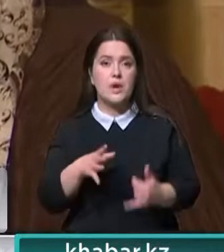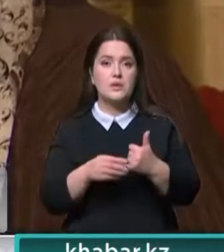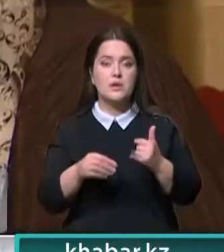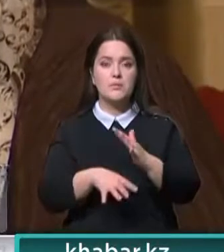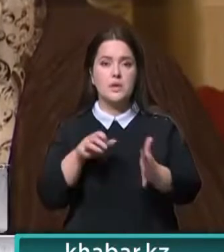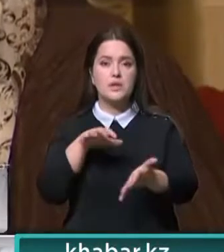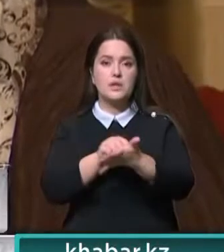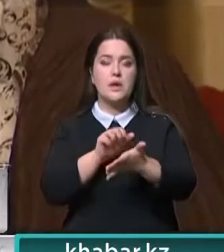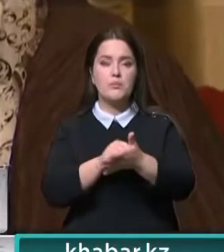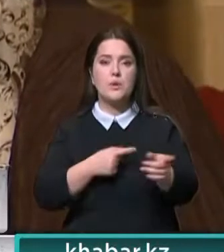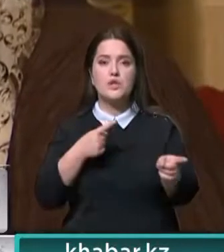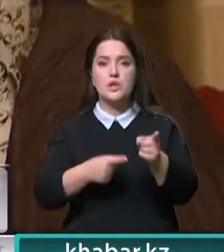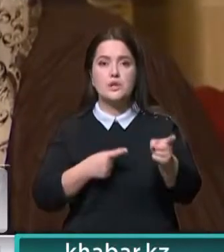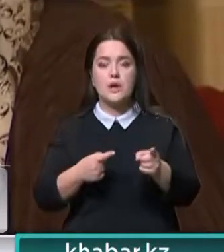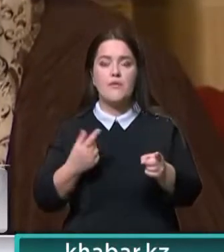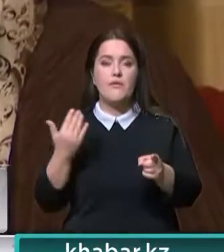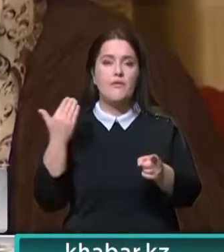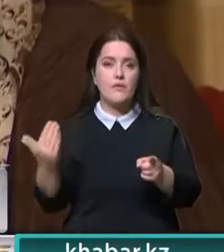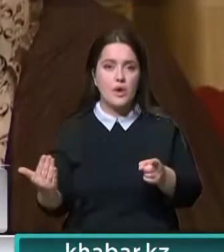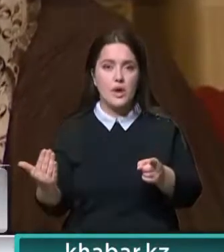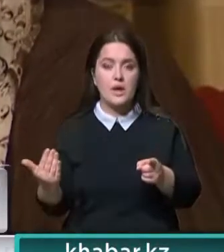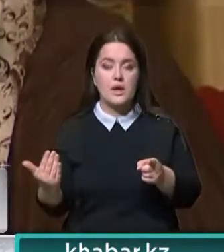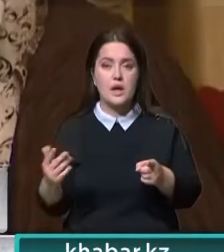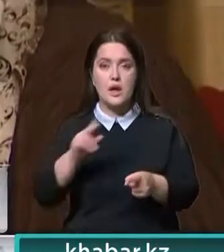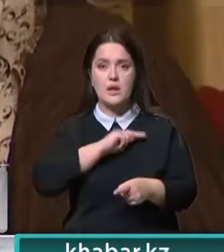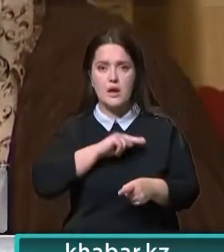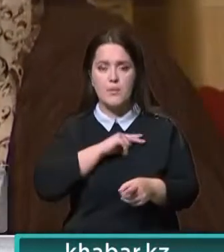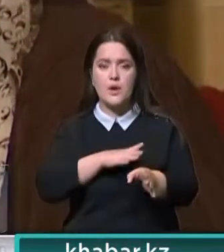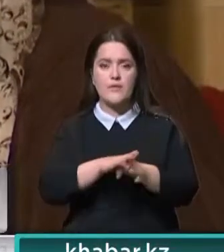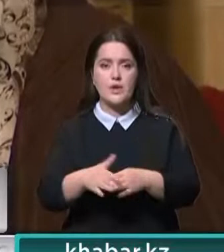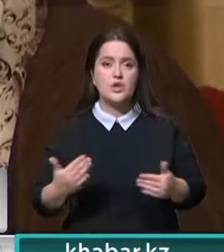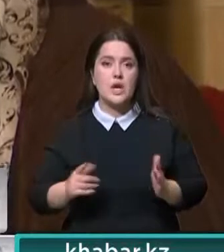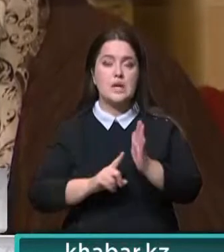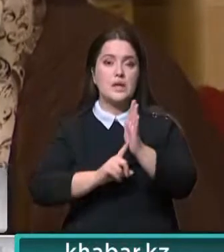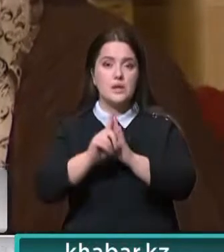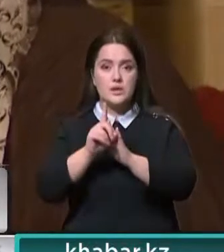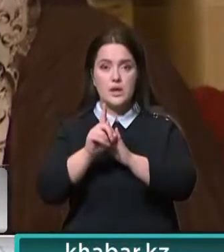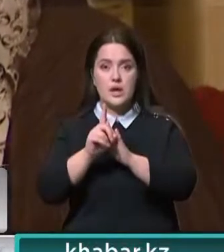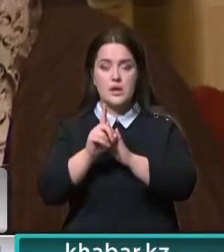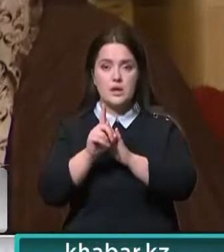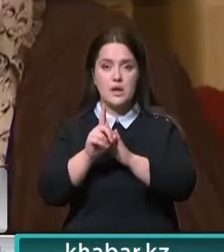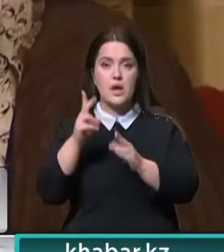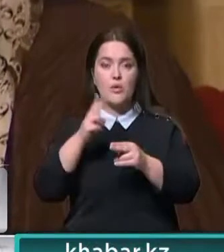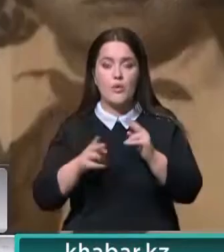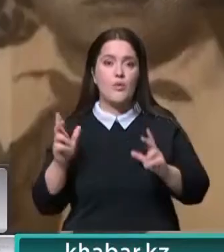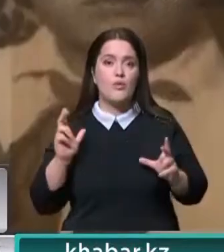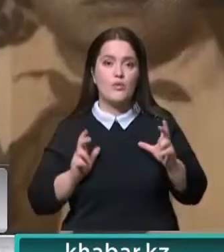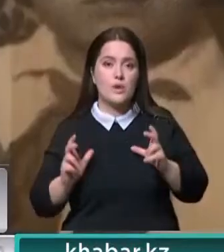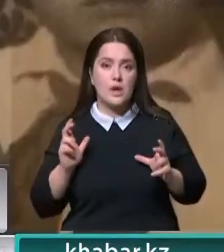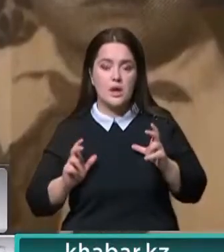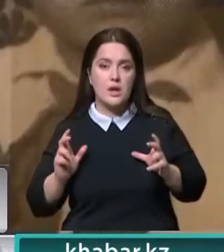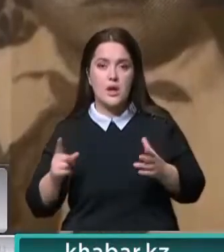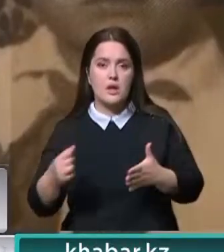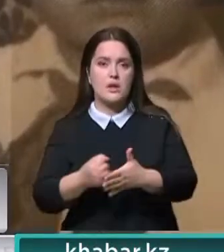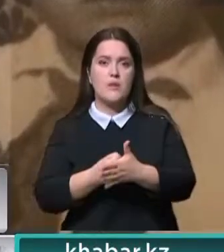этим. И Джезказган – это вот его детище, над которым он работал всю жизнь, начиная с того, как он закончил институт. Он добивался того,